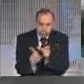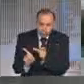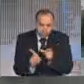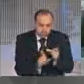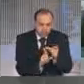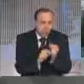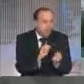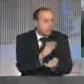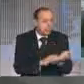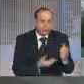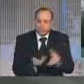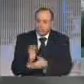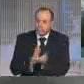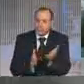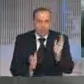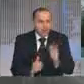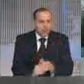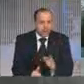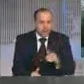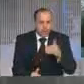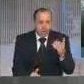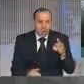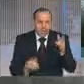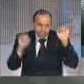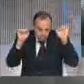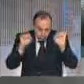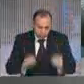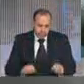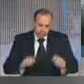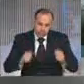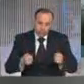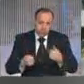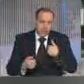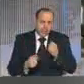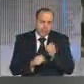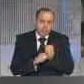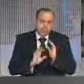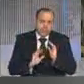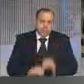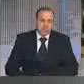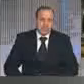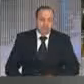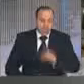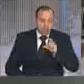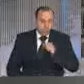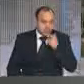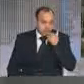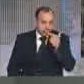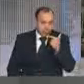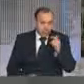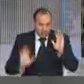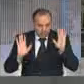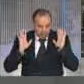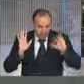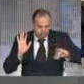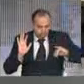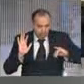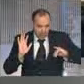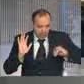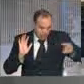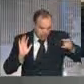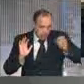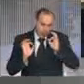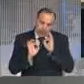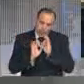ومشو على روحهم منغض كسكر سكرت الحانو الجهات الامنيه نفت ان يكون هذا الشاب قد مات